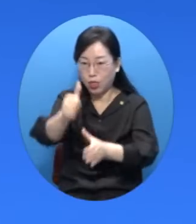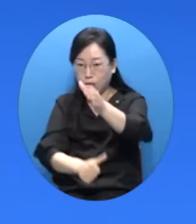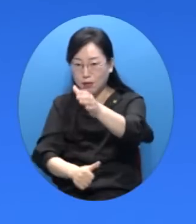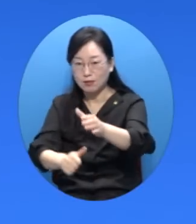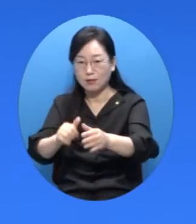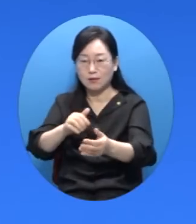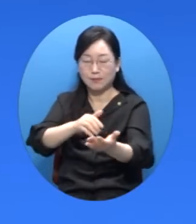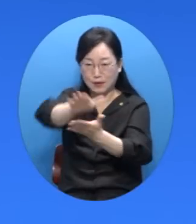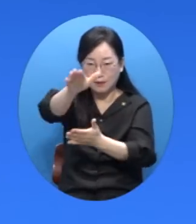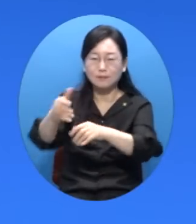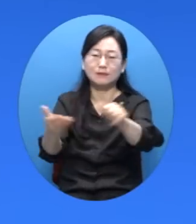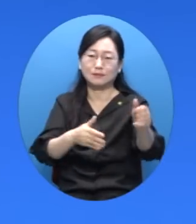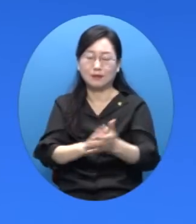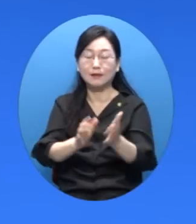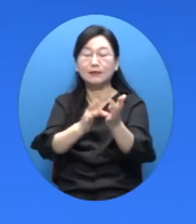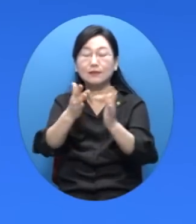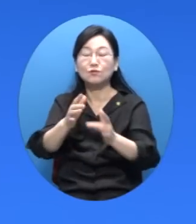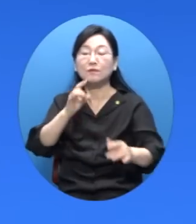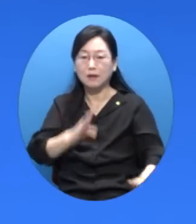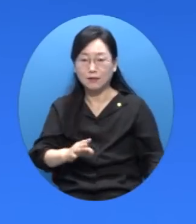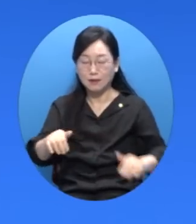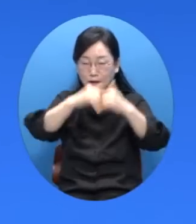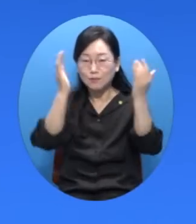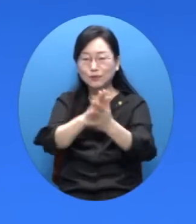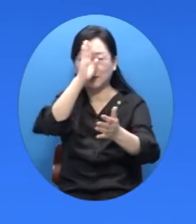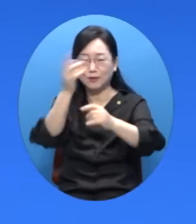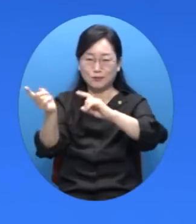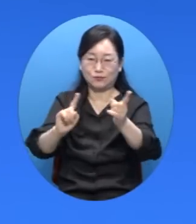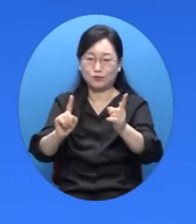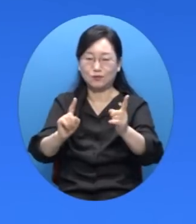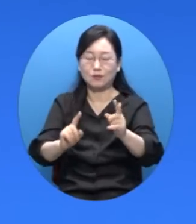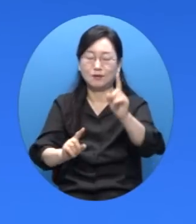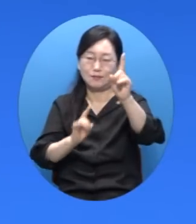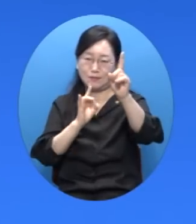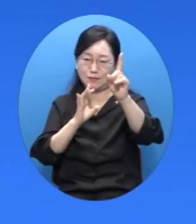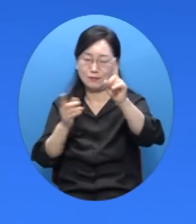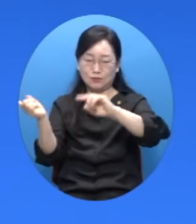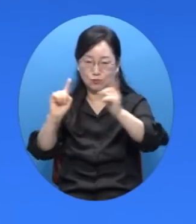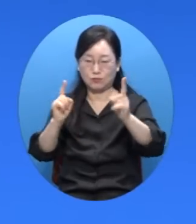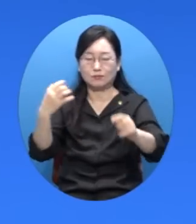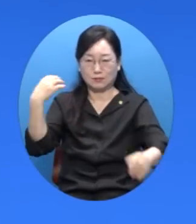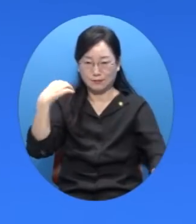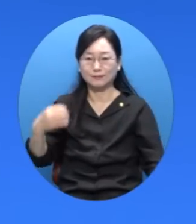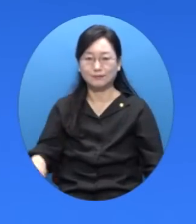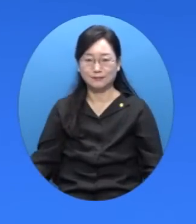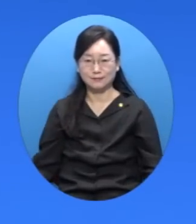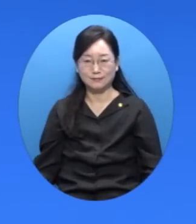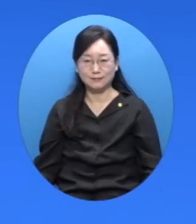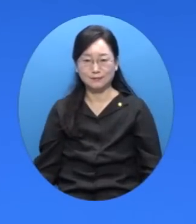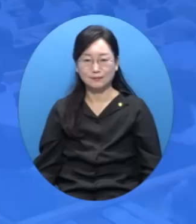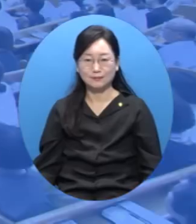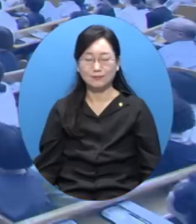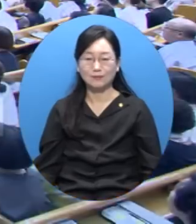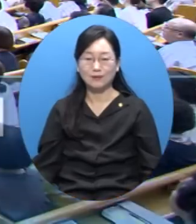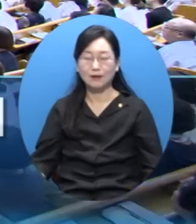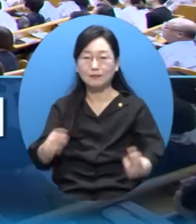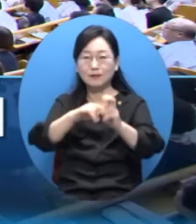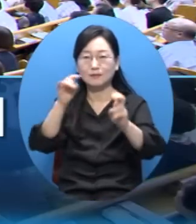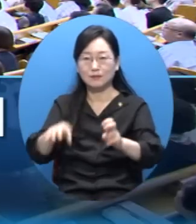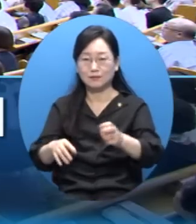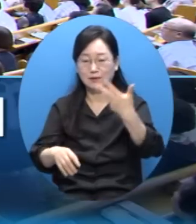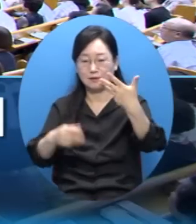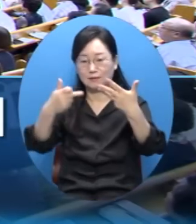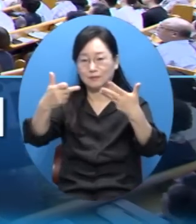것입니다. 예수님만이 이 모든 병을 고칠 수 있는 유일한 치료자가 되시는 것입니다. 마태복음 8장